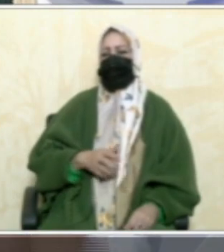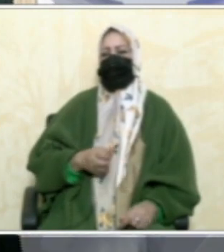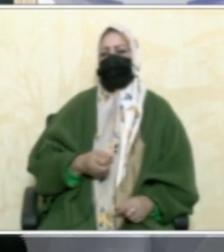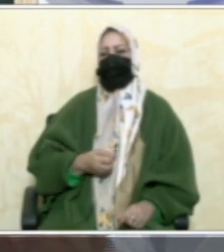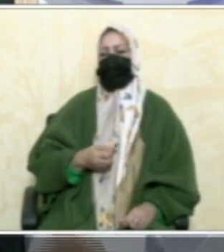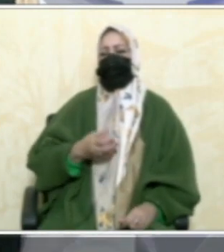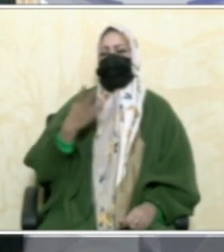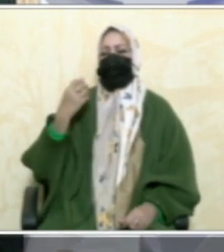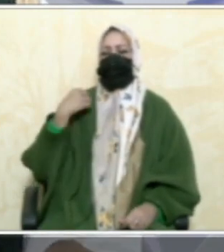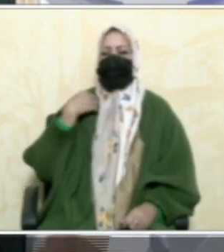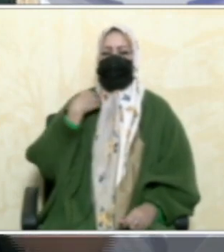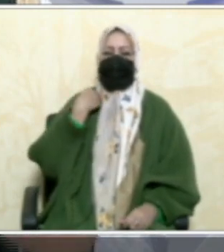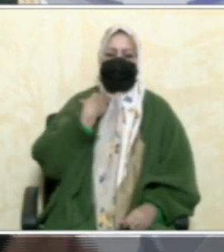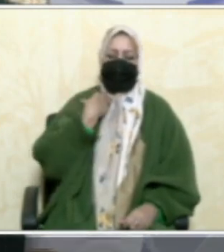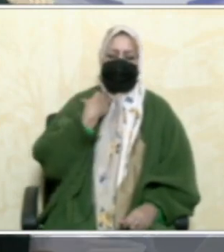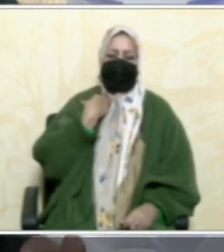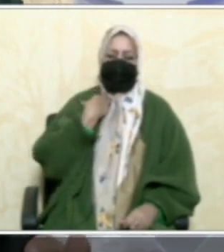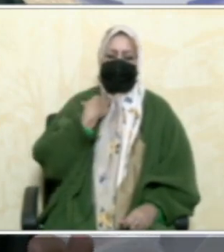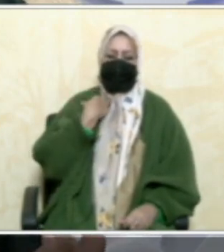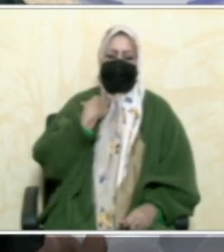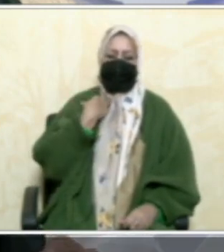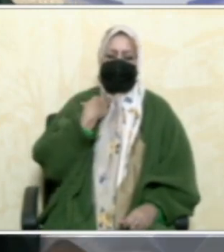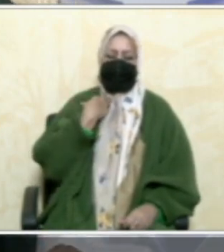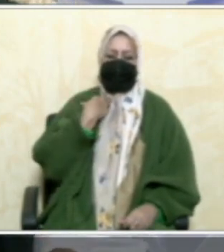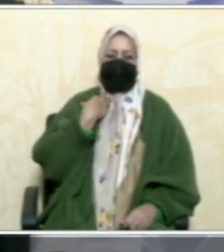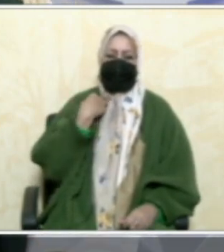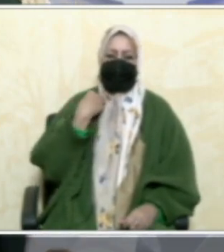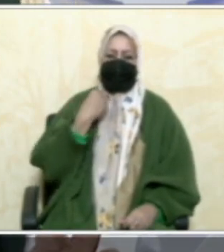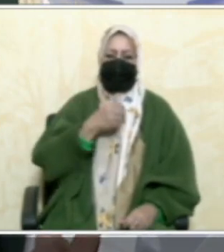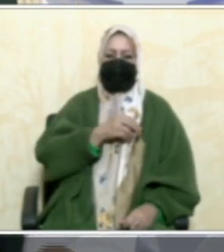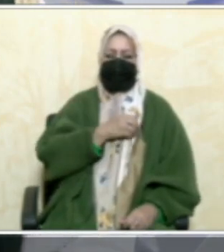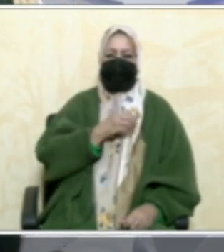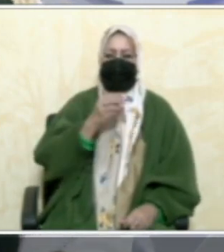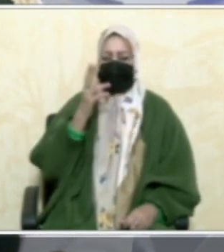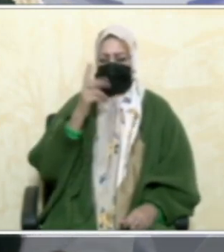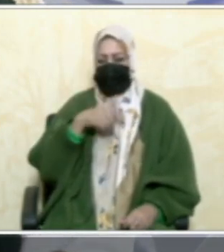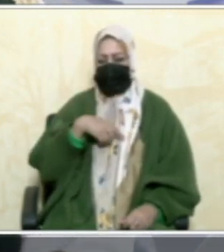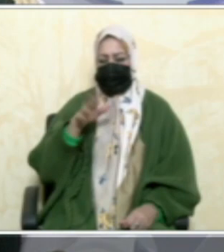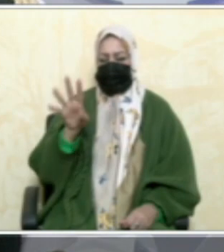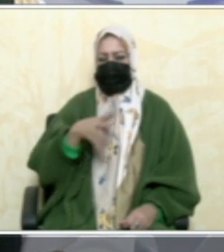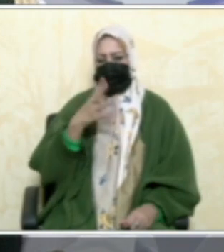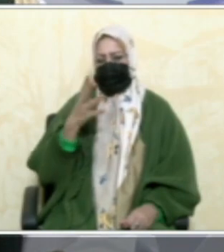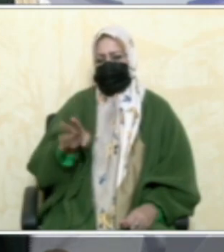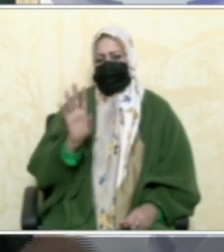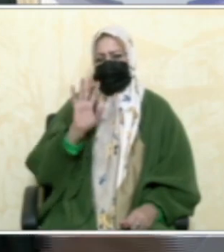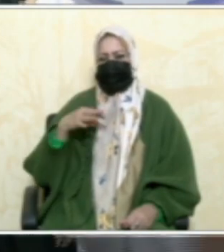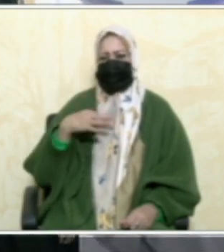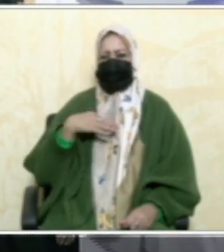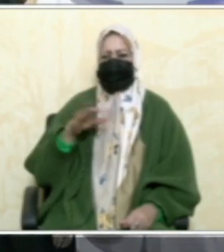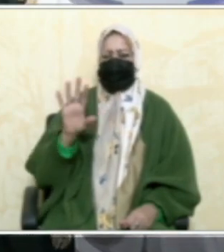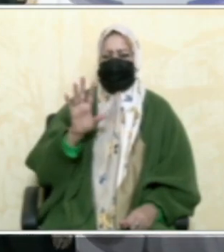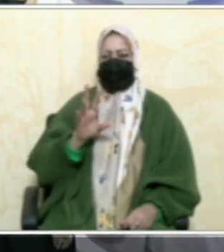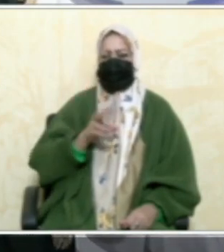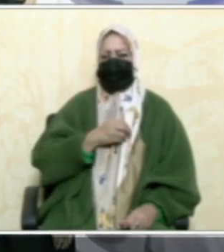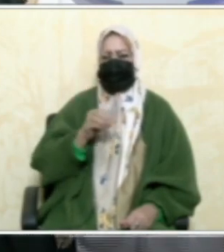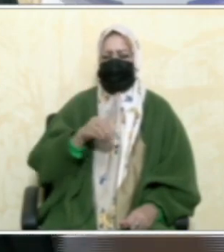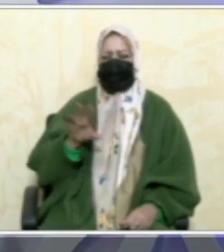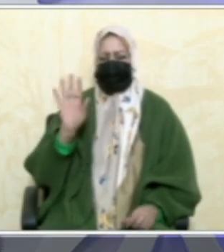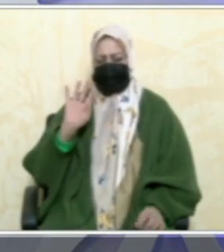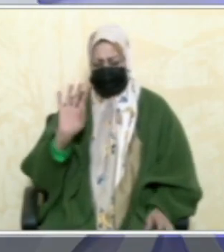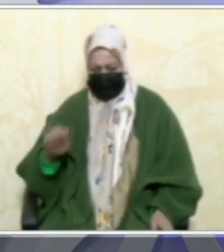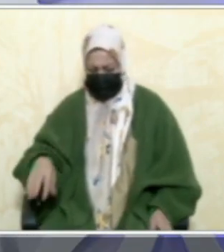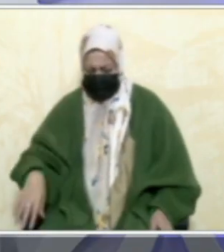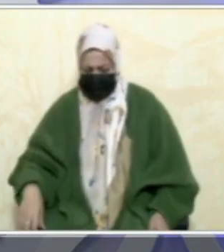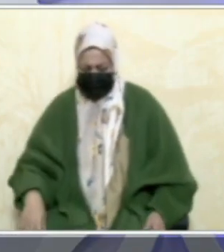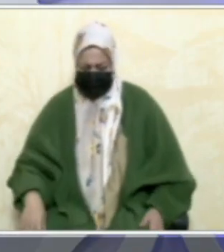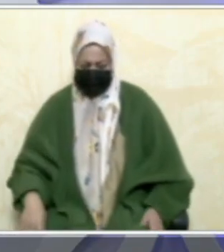بالنصرانية، من يسمون المبشرين، وإلا في الحقيقة فهم ليسوا بمبشرين. فقال: انت وين قبضت على 5 غادي او